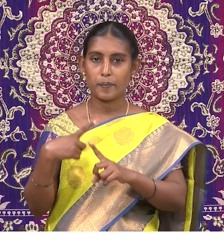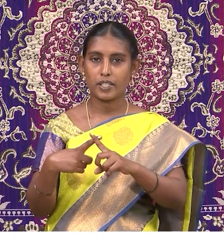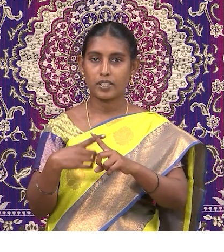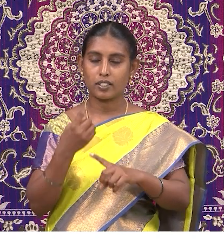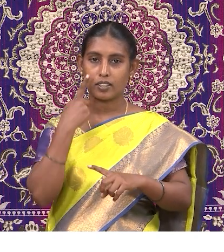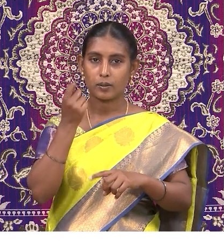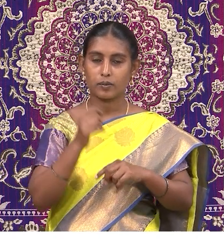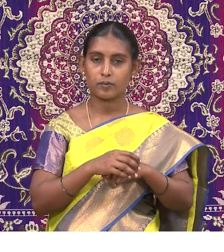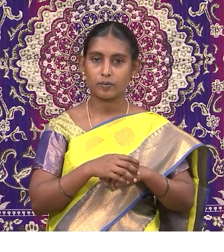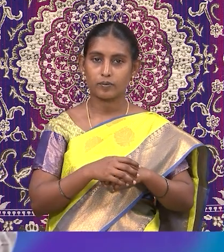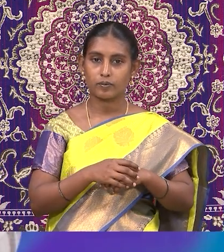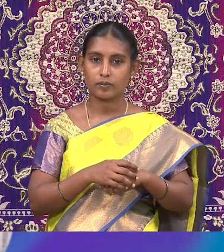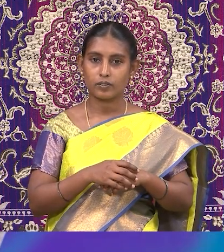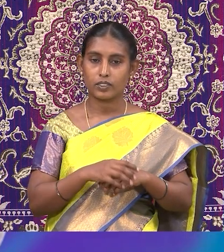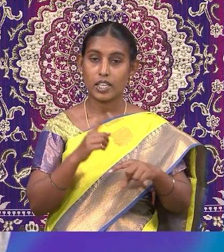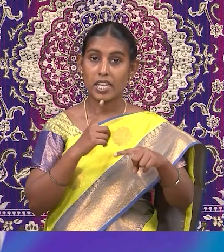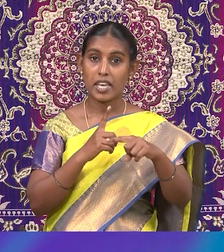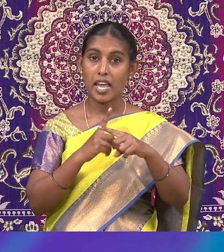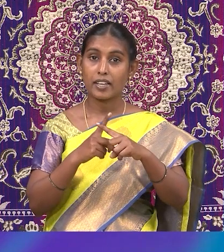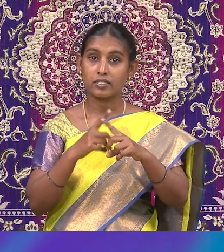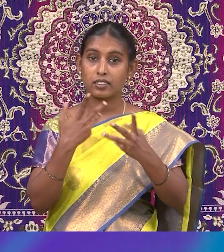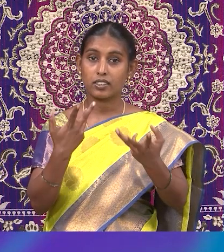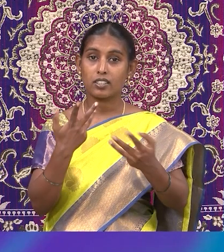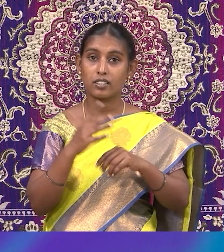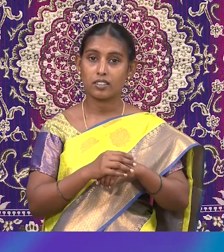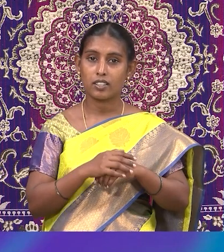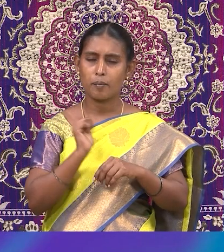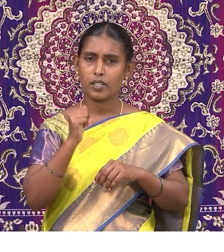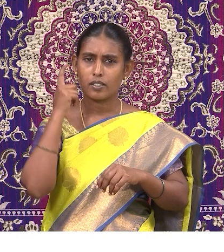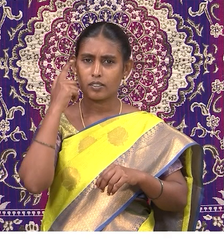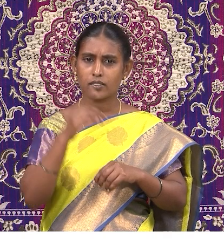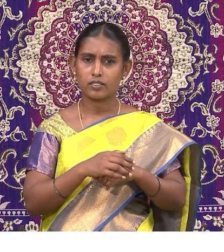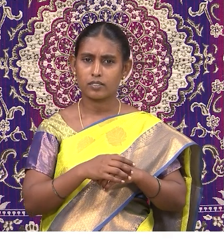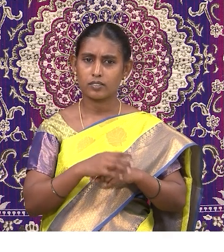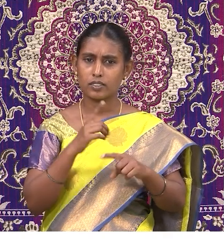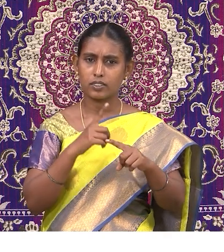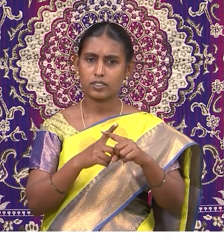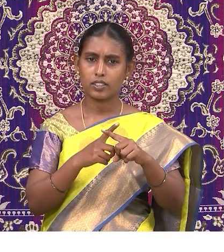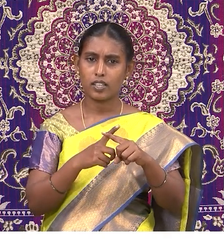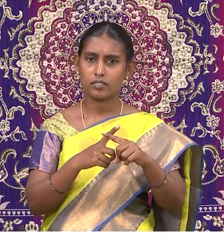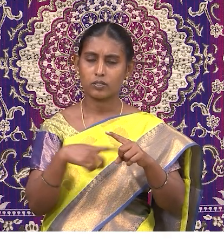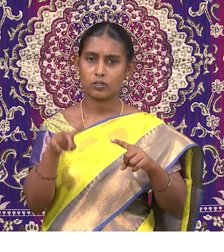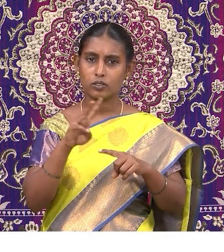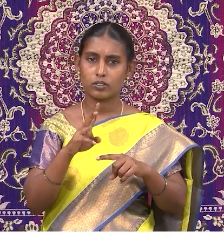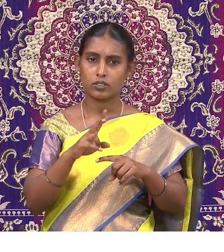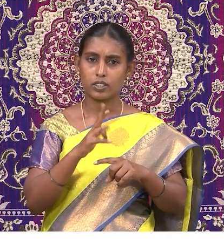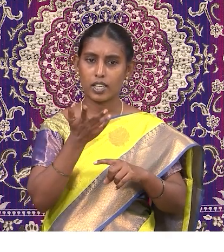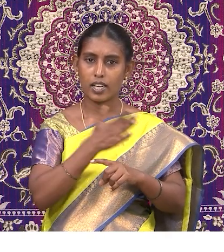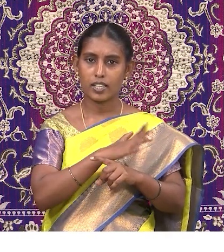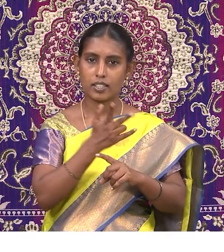காண்க. எக்ஸ் இல்லை இங்கே, அப்போ நீங்கள் என்ன பண்ணுவீங்க, எக்ஸ் ஸ்கொயரின் குணகம் என்ன, கெழு